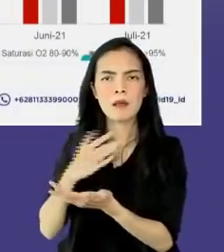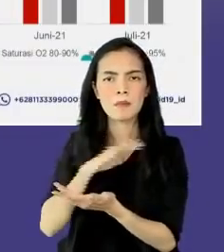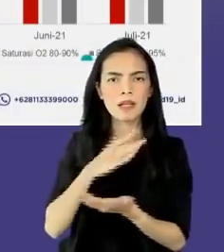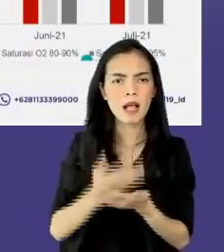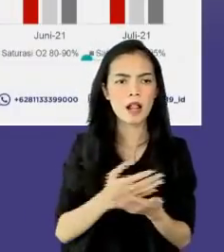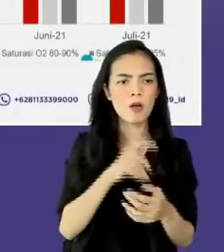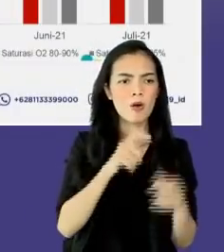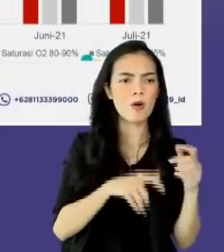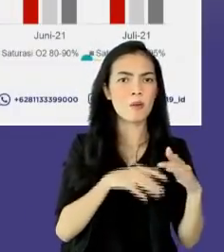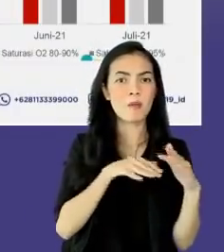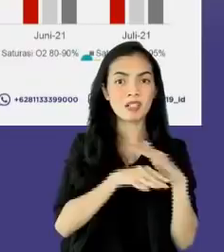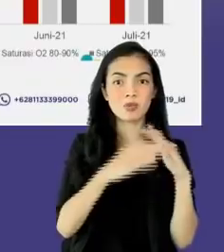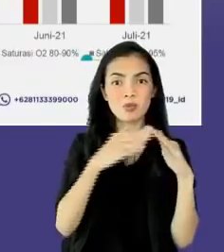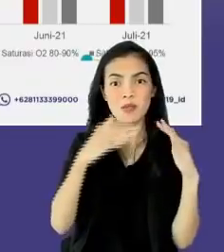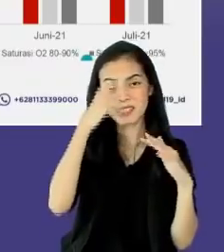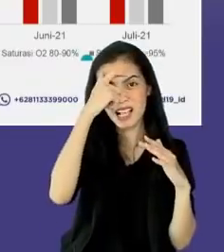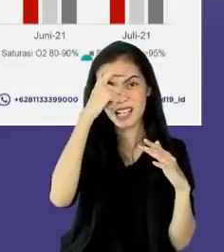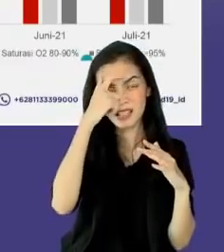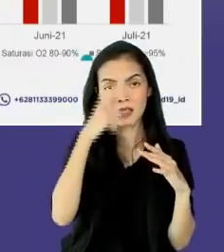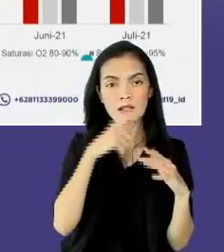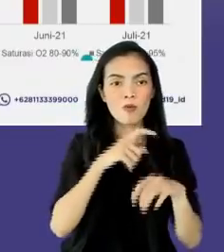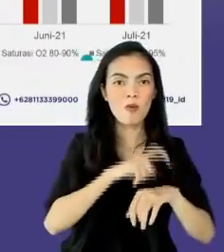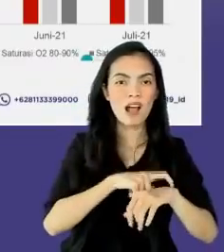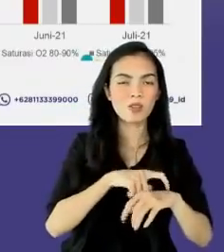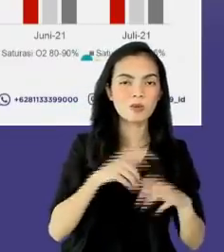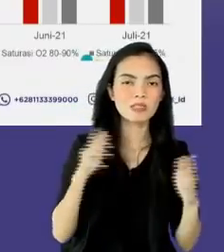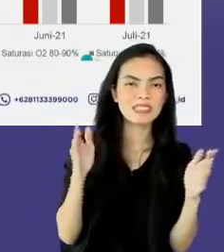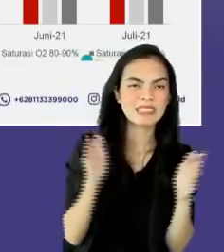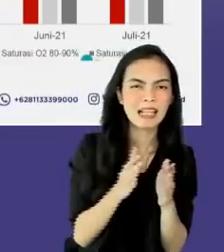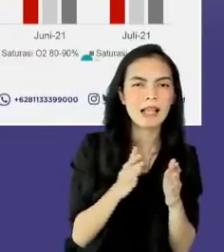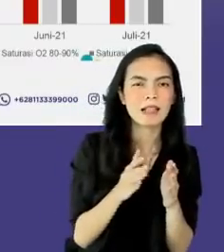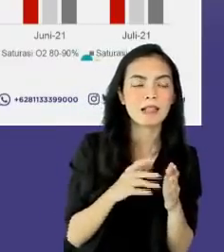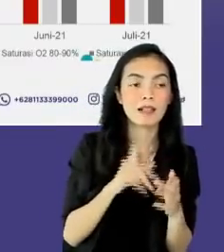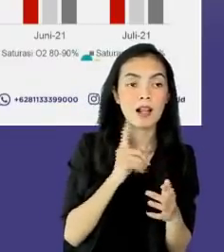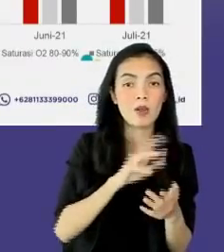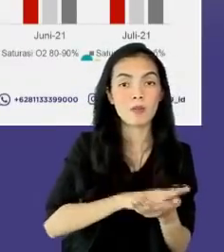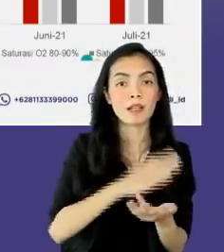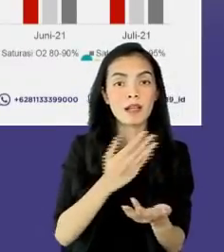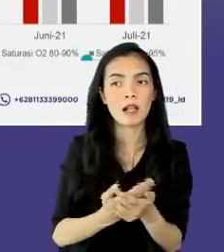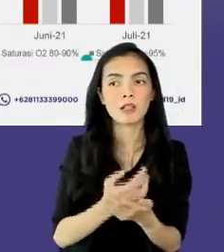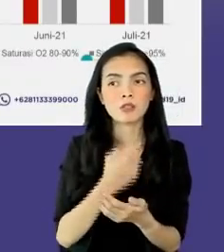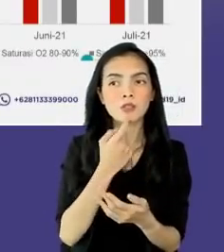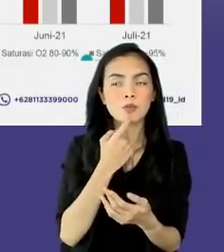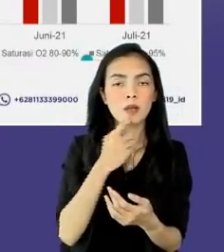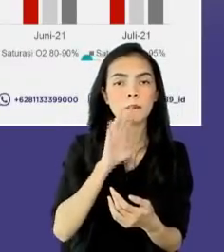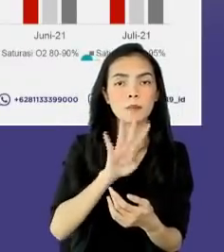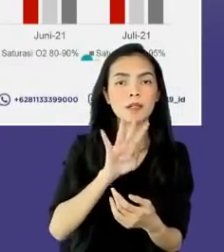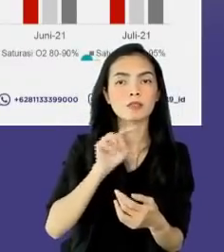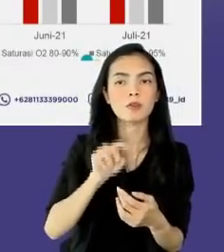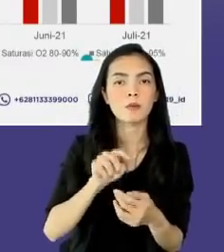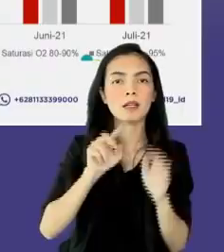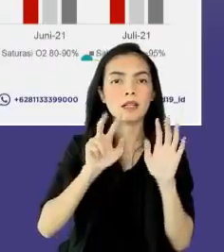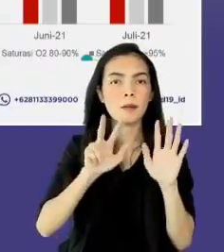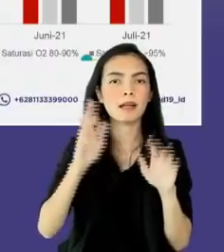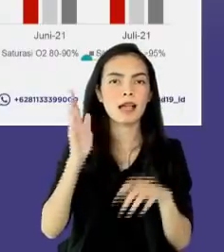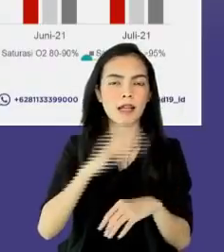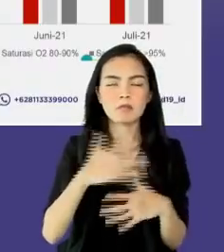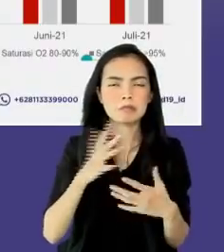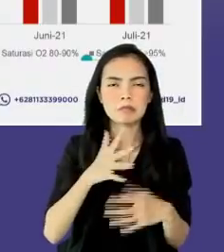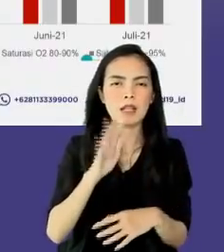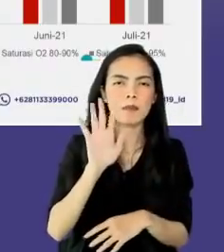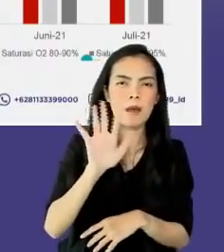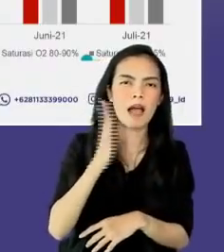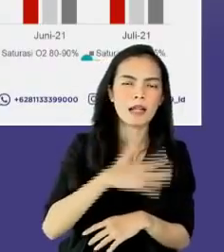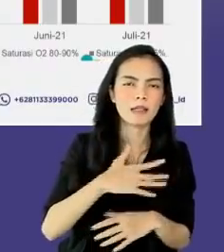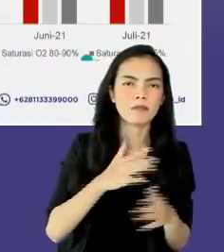di rumah sakit ini dirawatnya memang jauh lebih singkat. Jadi untuk mereka yang meninggal hanya 4,8 hari lah, 5 hari dirawat kemudian